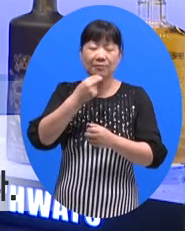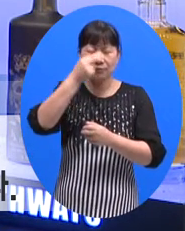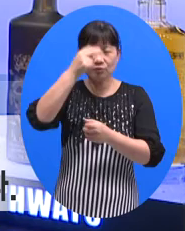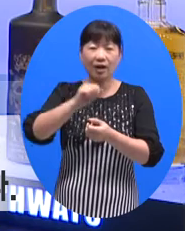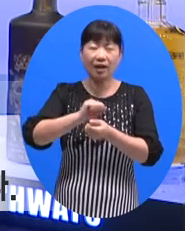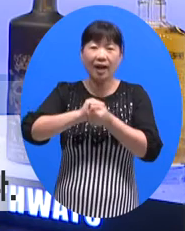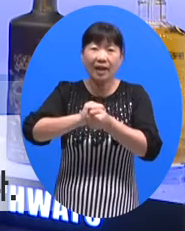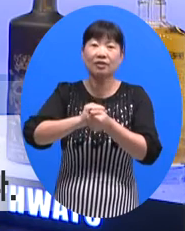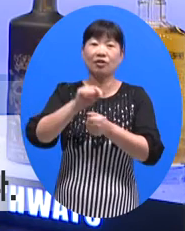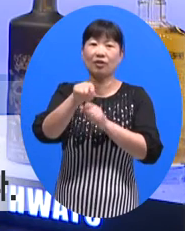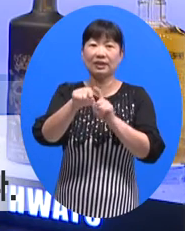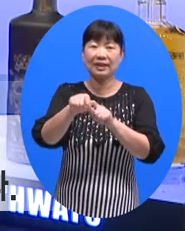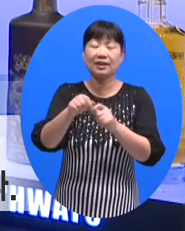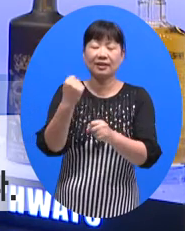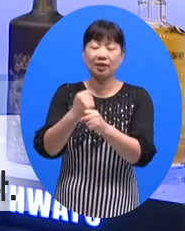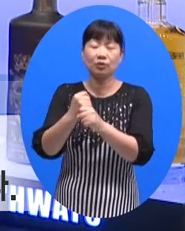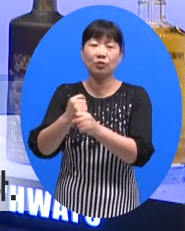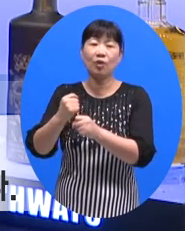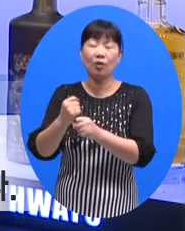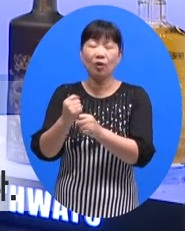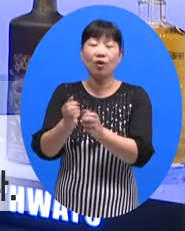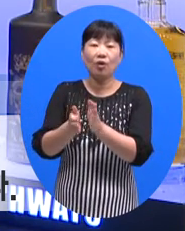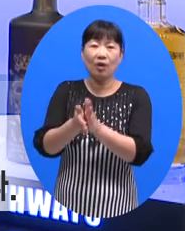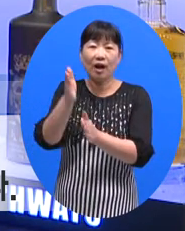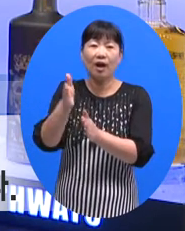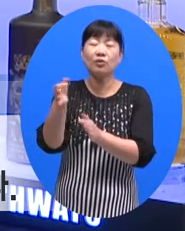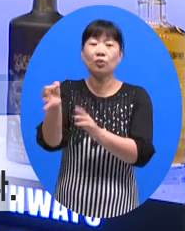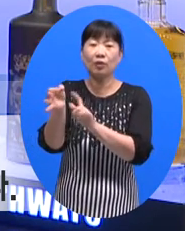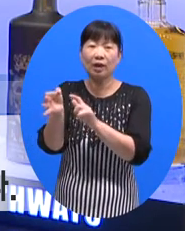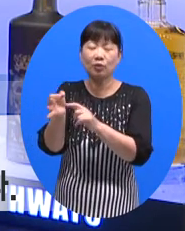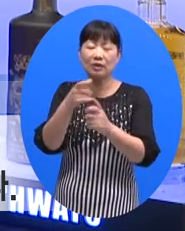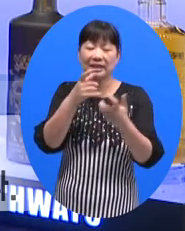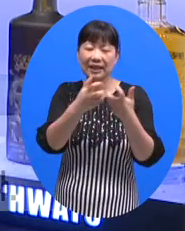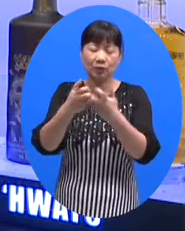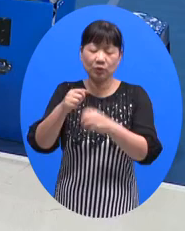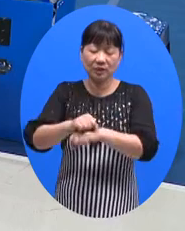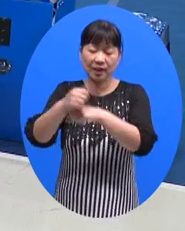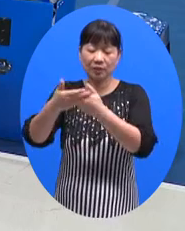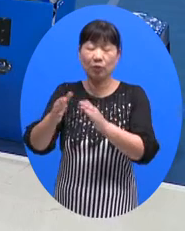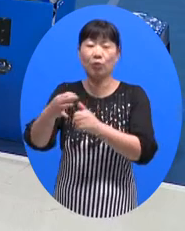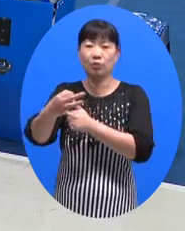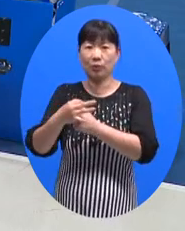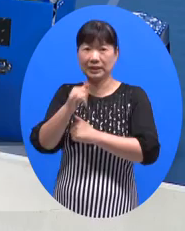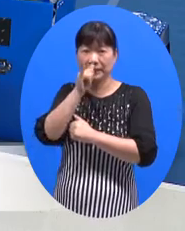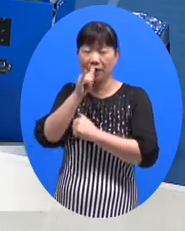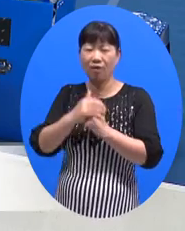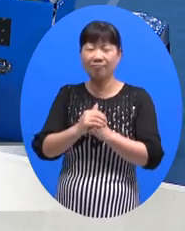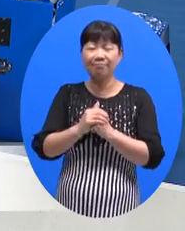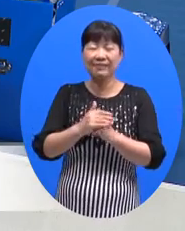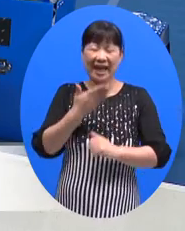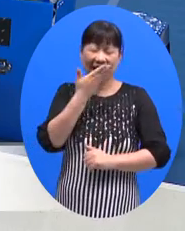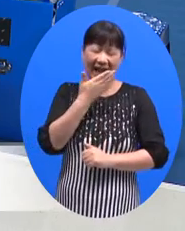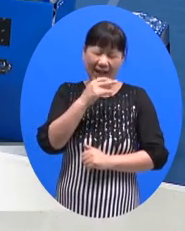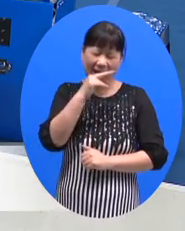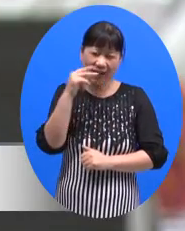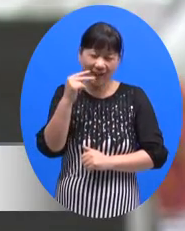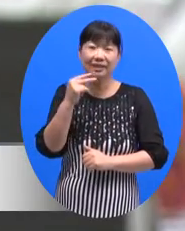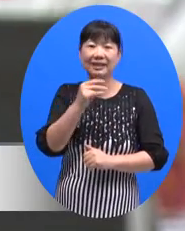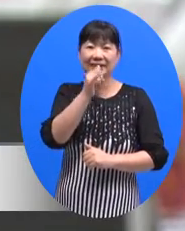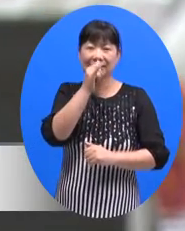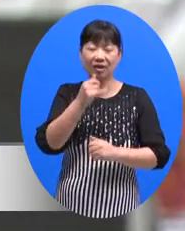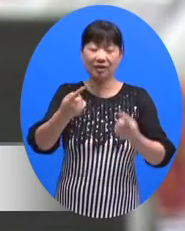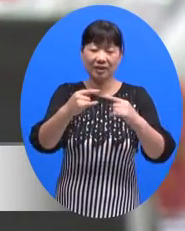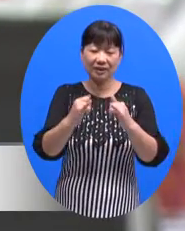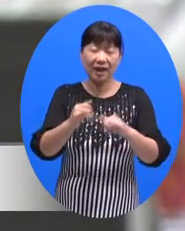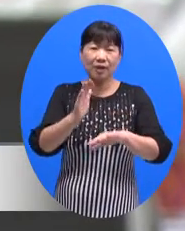어 냉동 참고 작업을 그 지원을 받아서 구수하고 달달한 향기 와 참가자들의